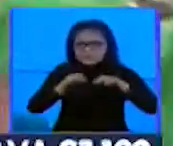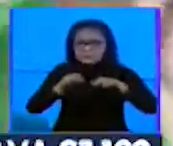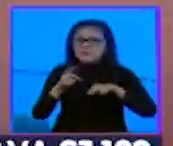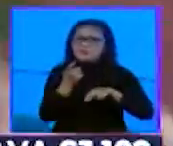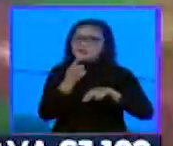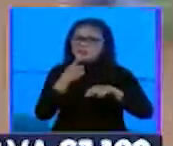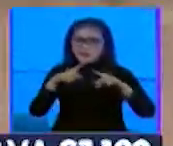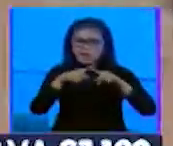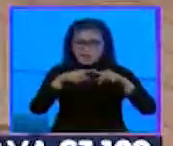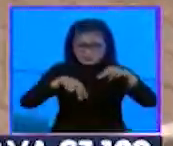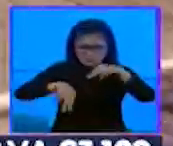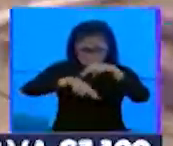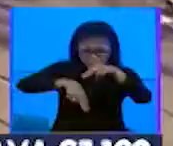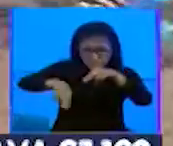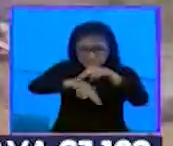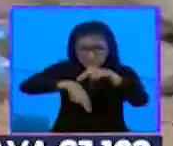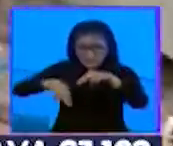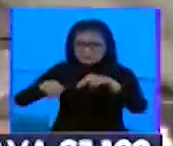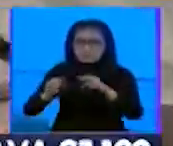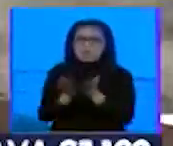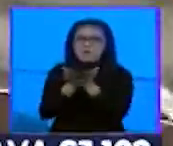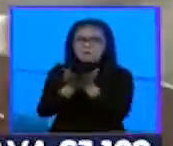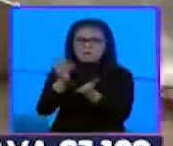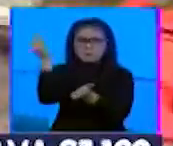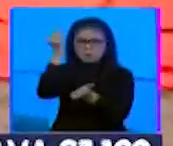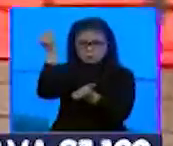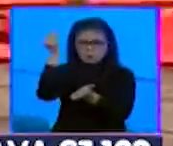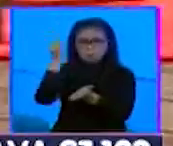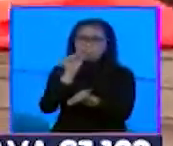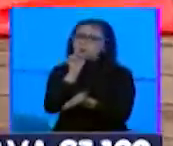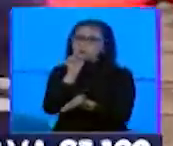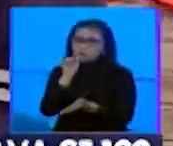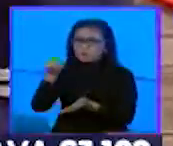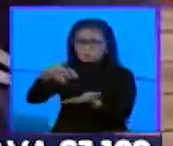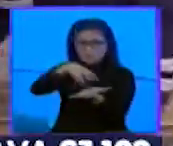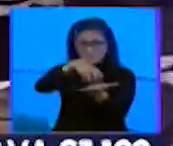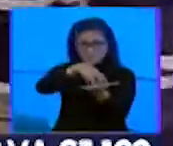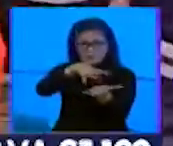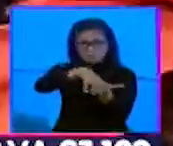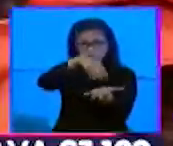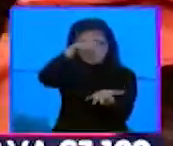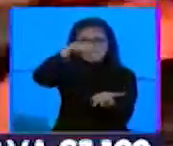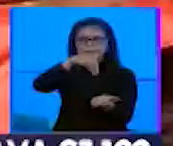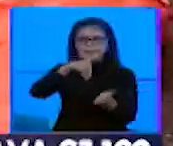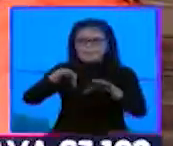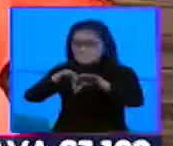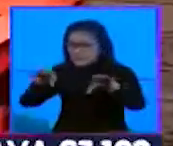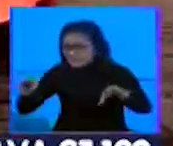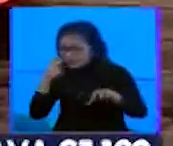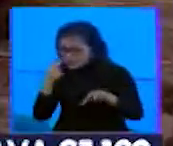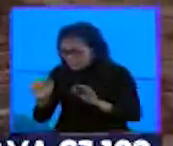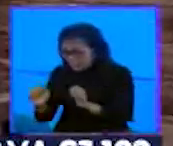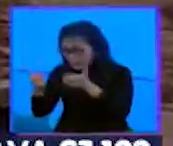oseanografi, sehingga KRI Rigel ini dijadikan kapal utama untuk menjadi posko untuk ditaruhnya apapun temuan baik dari bagian